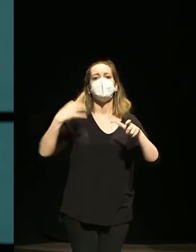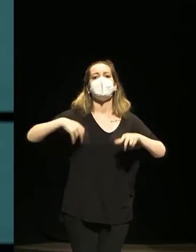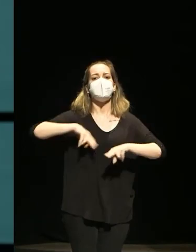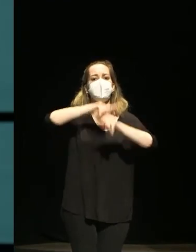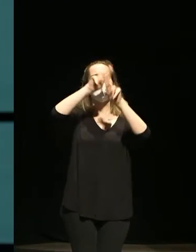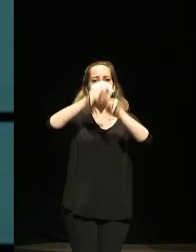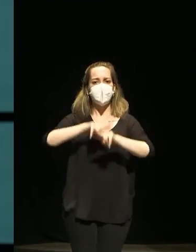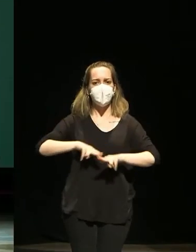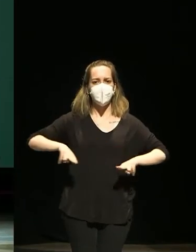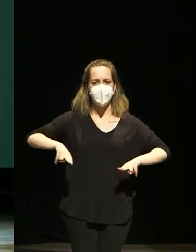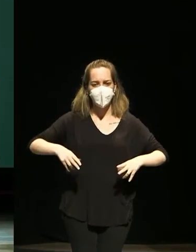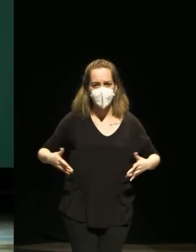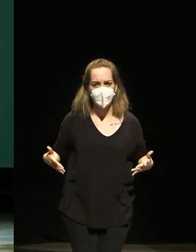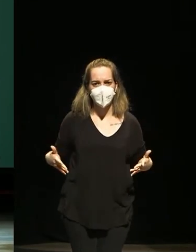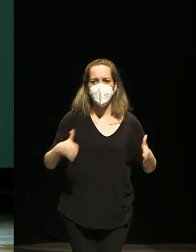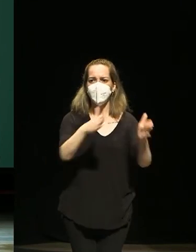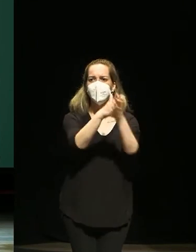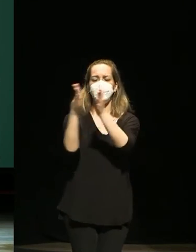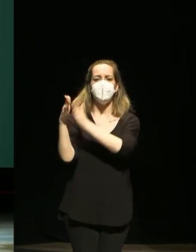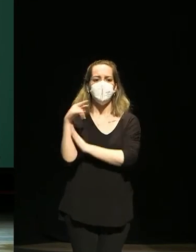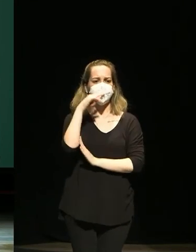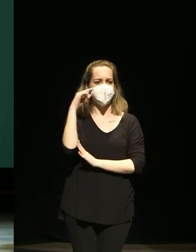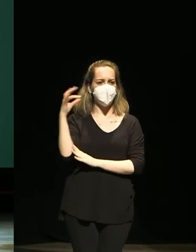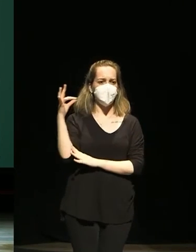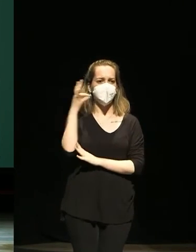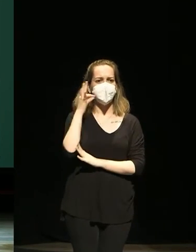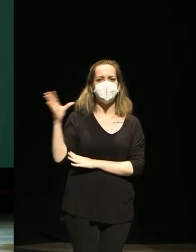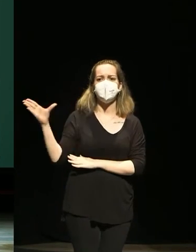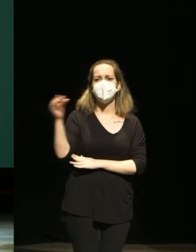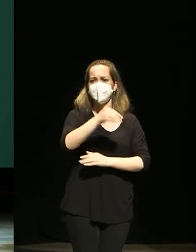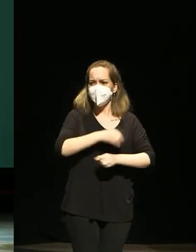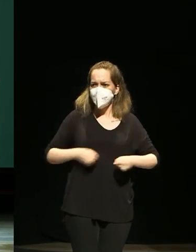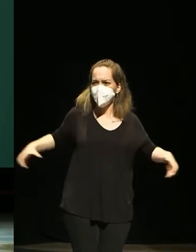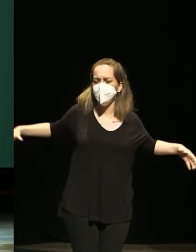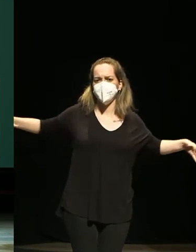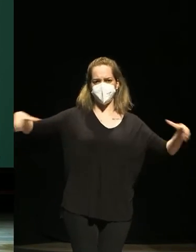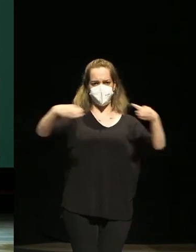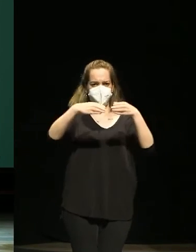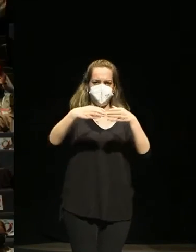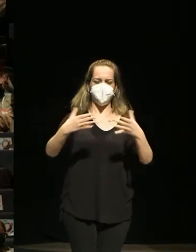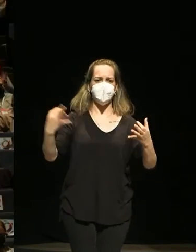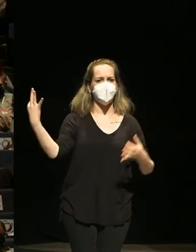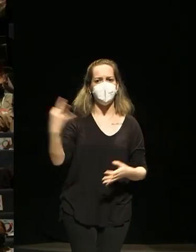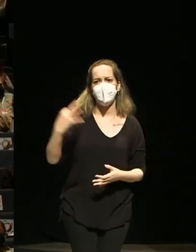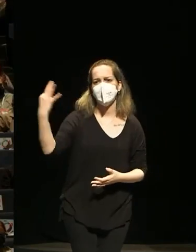Així que, companys i companyes, agrupémonos todas y todos.